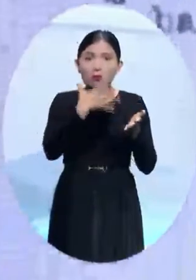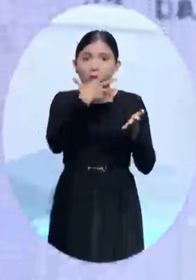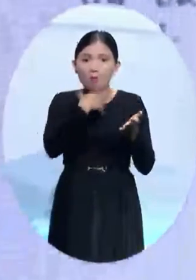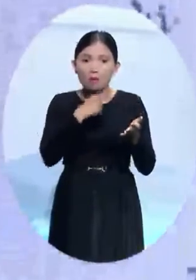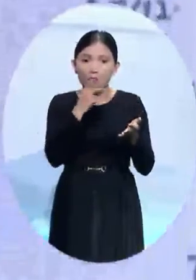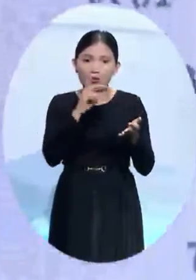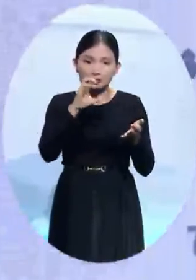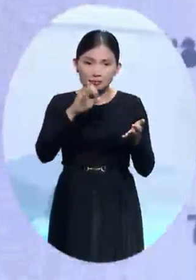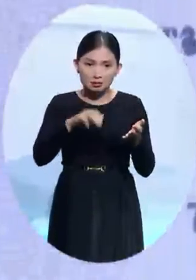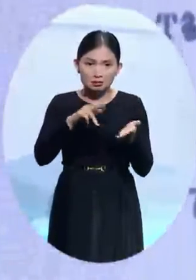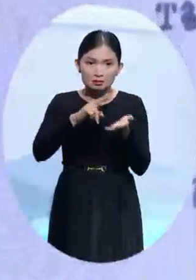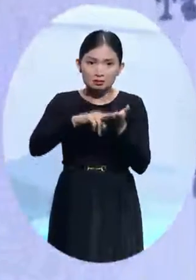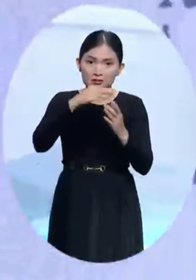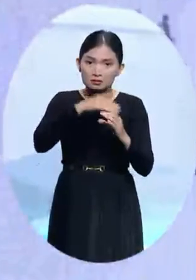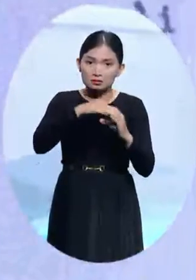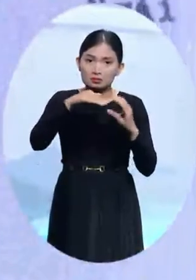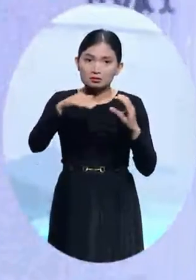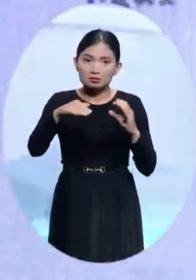Tụng.